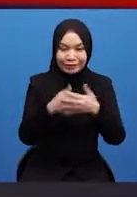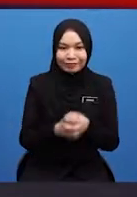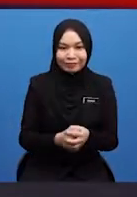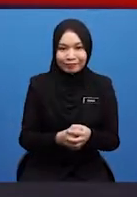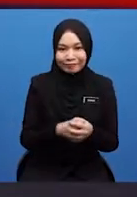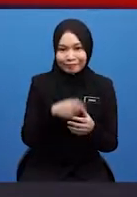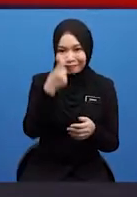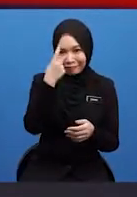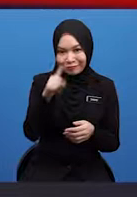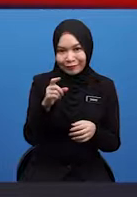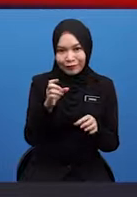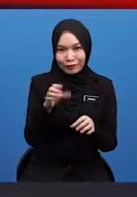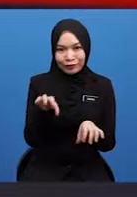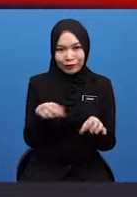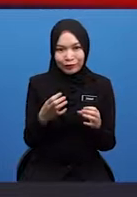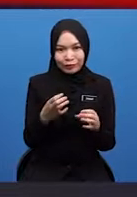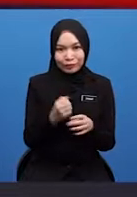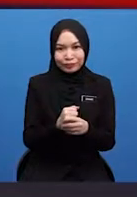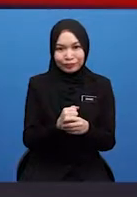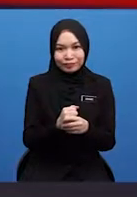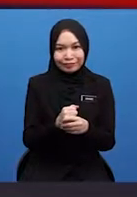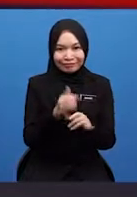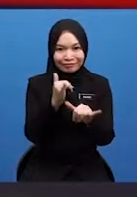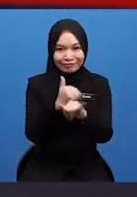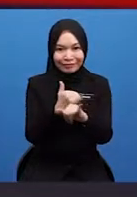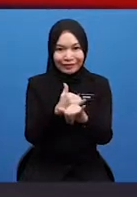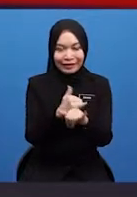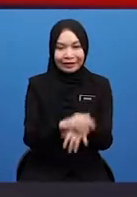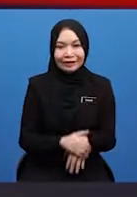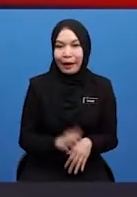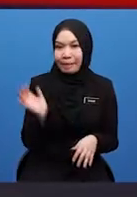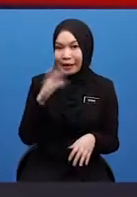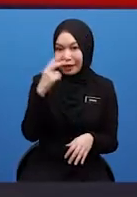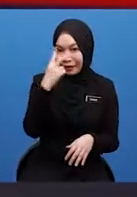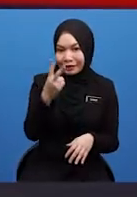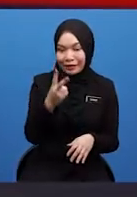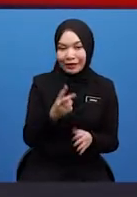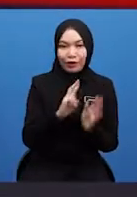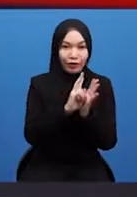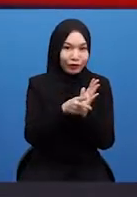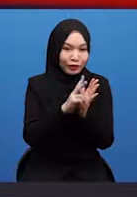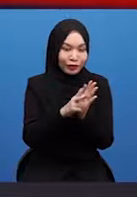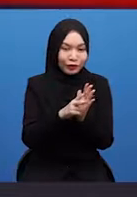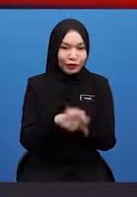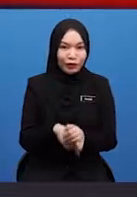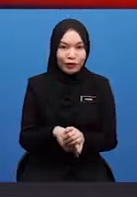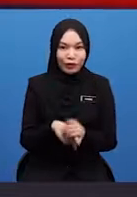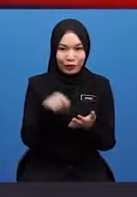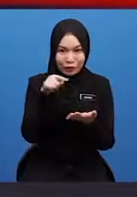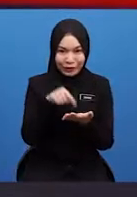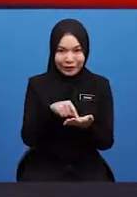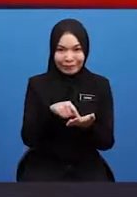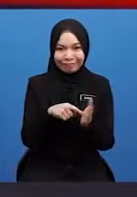pengamatan pengkaryaan. Jadi, mari kita tonton video tunjuk cara teknik elips yang